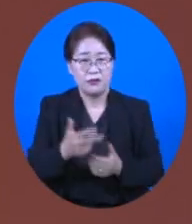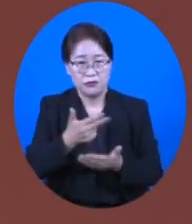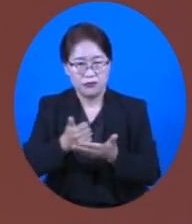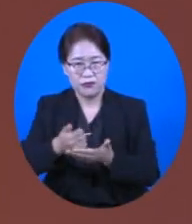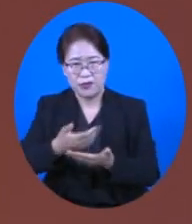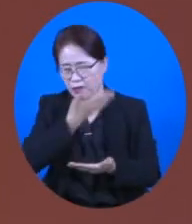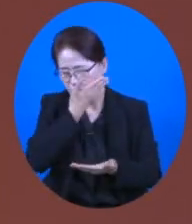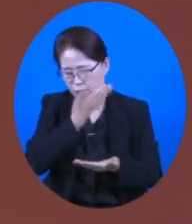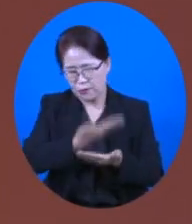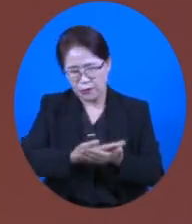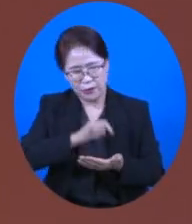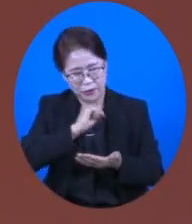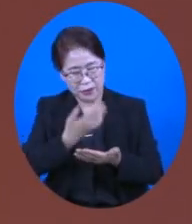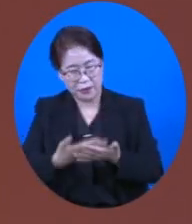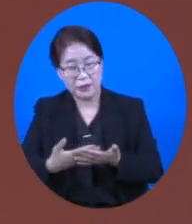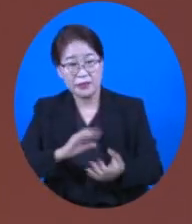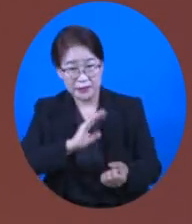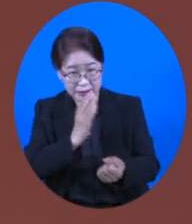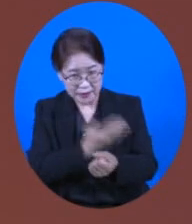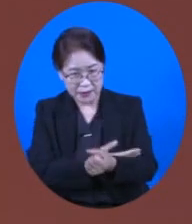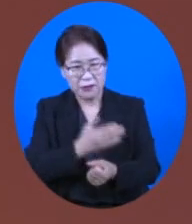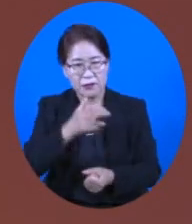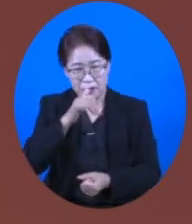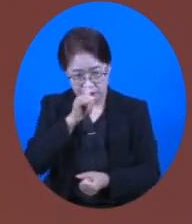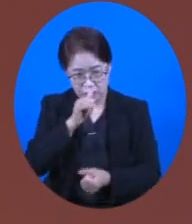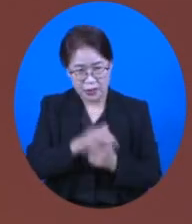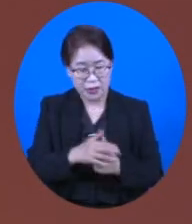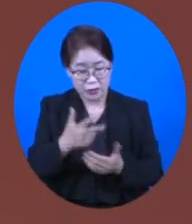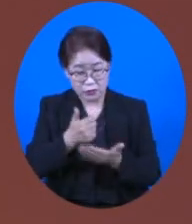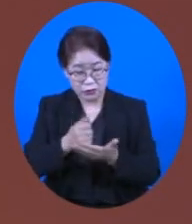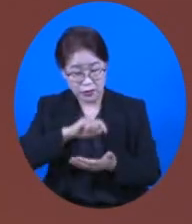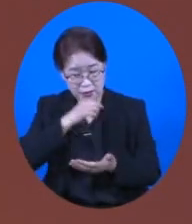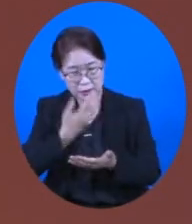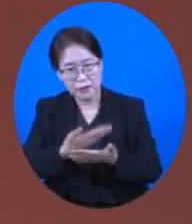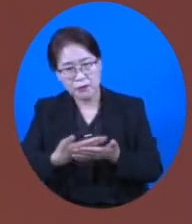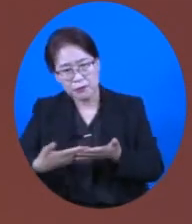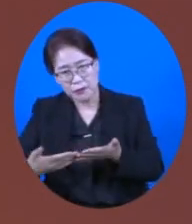보혈 능력이 있도다. 주의 피